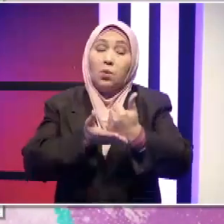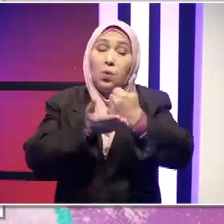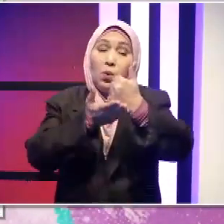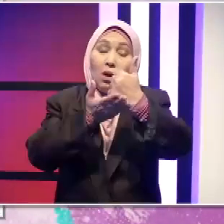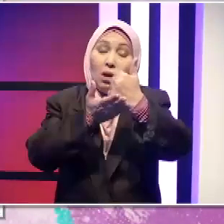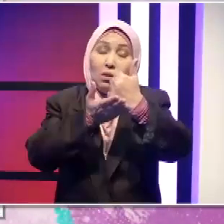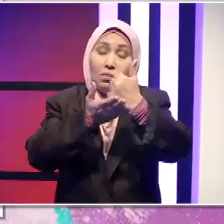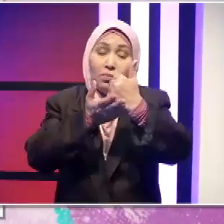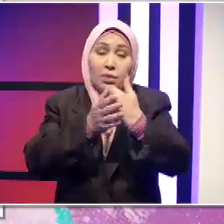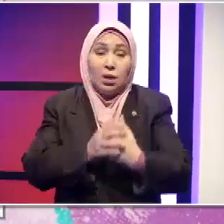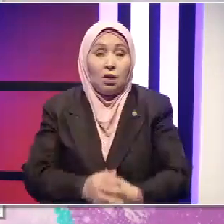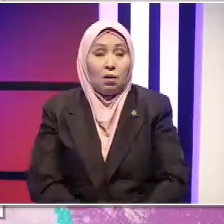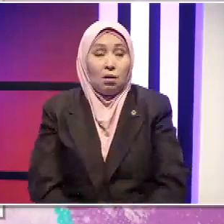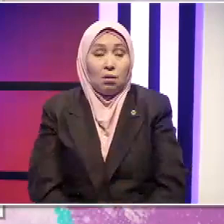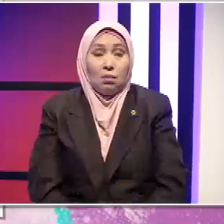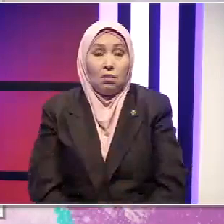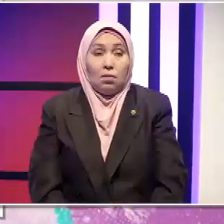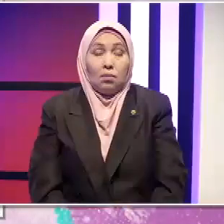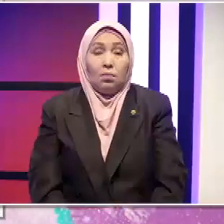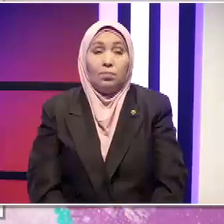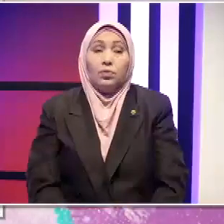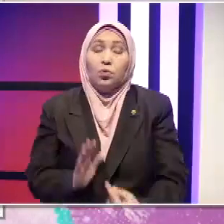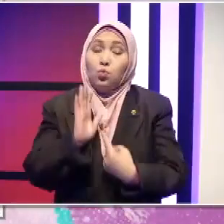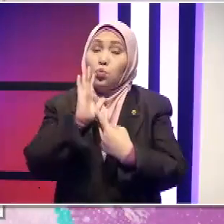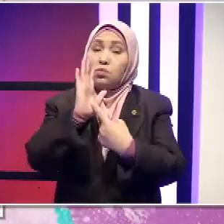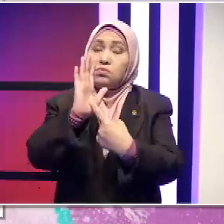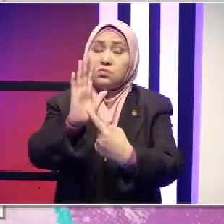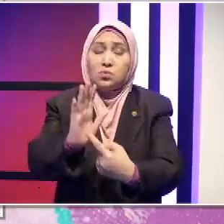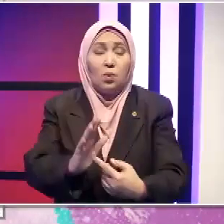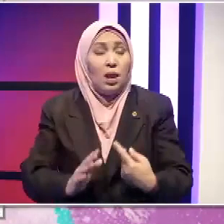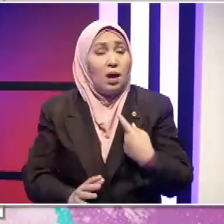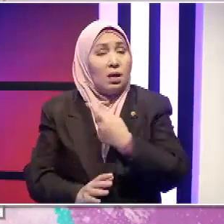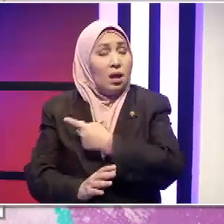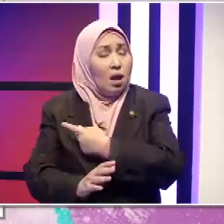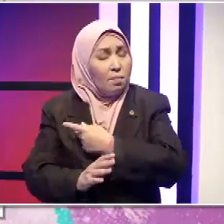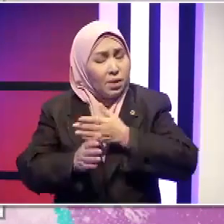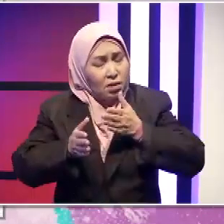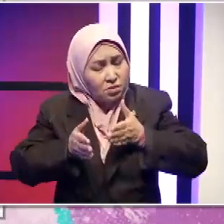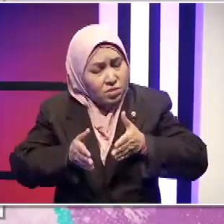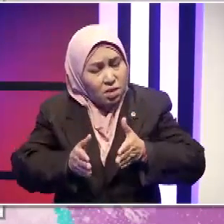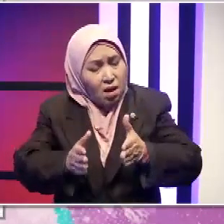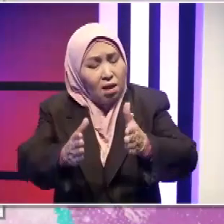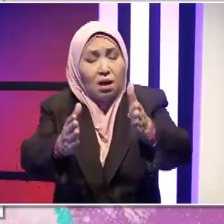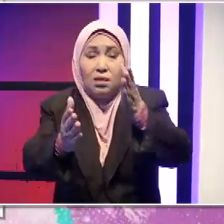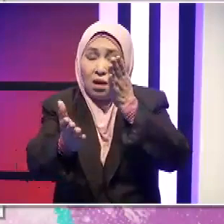high in the hai ih Dinosaur wall